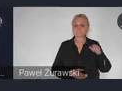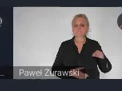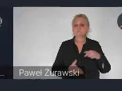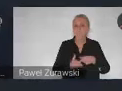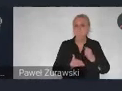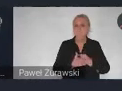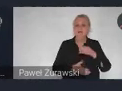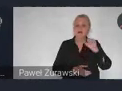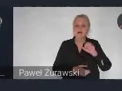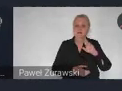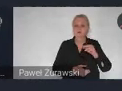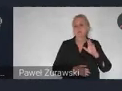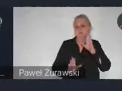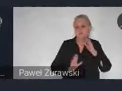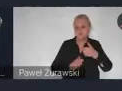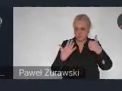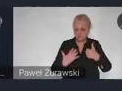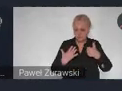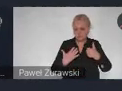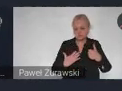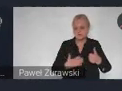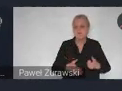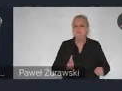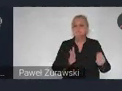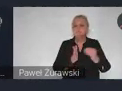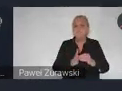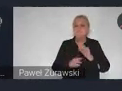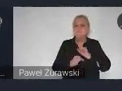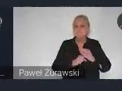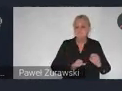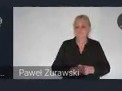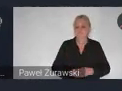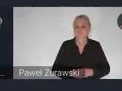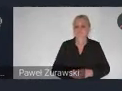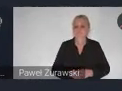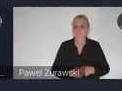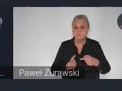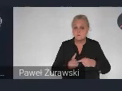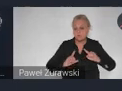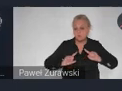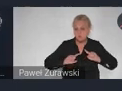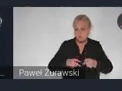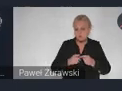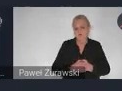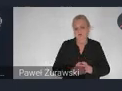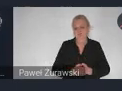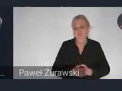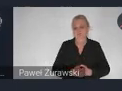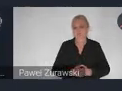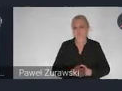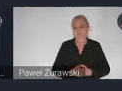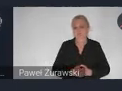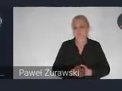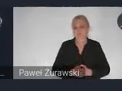w artykule bodajże 6 nakłada na te organizacje które